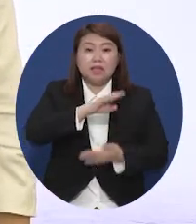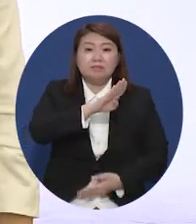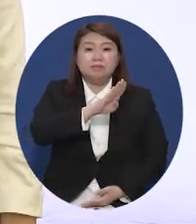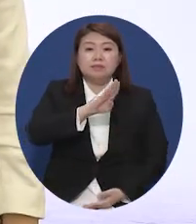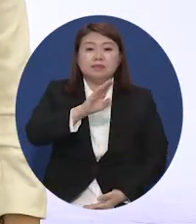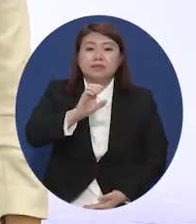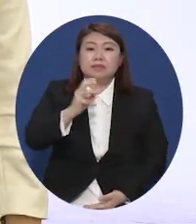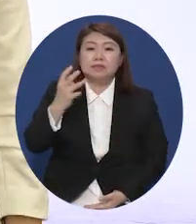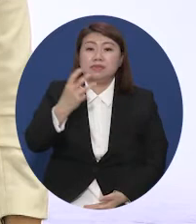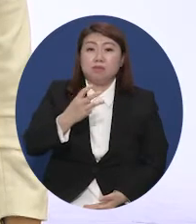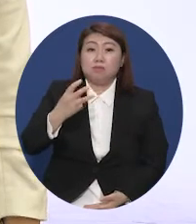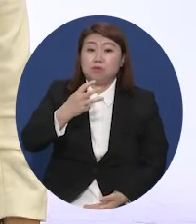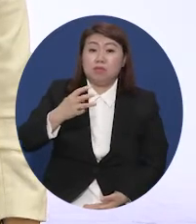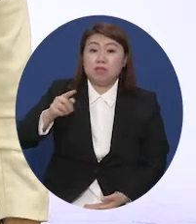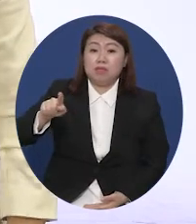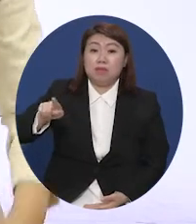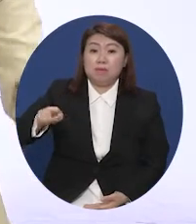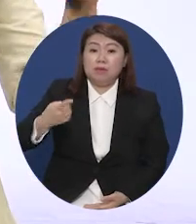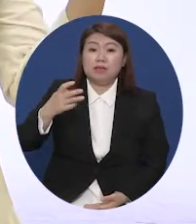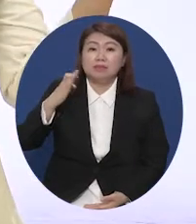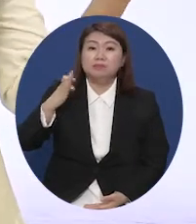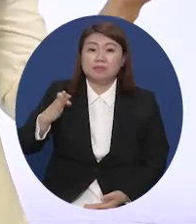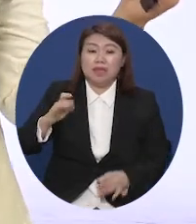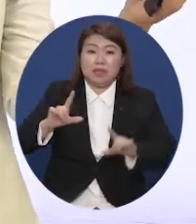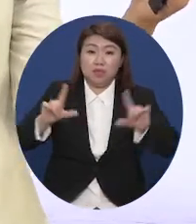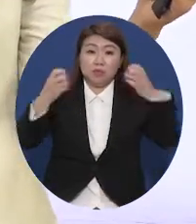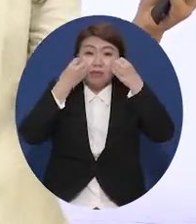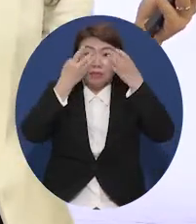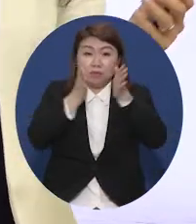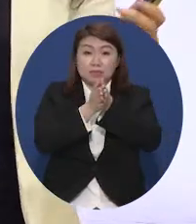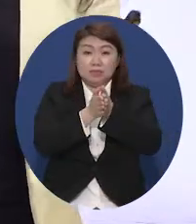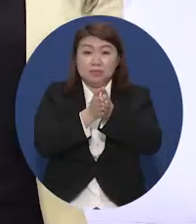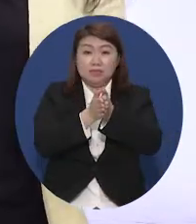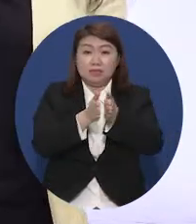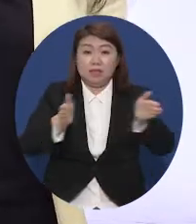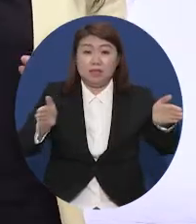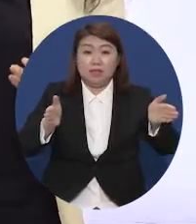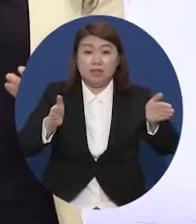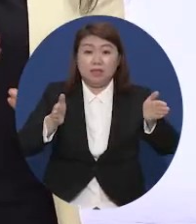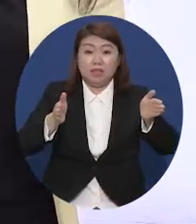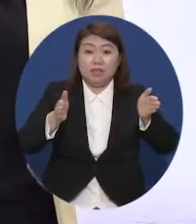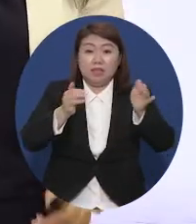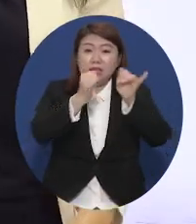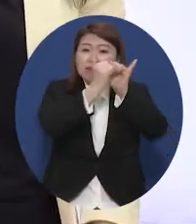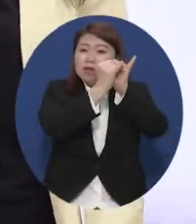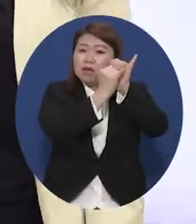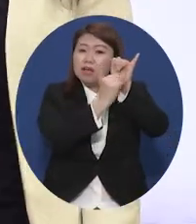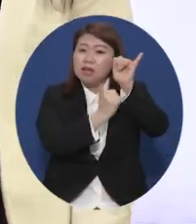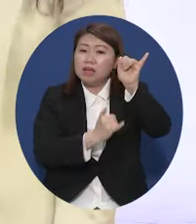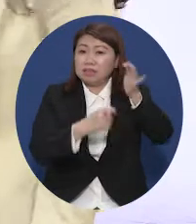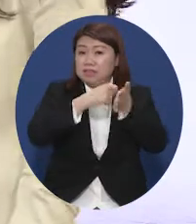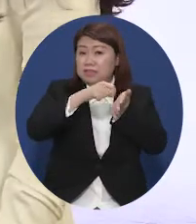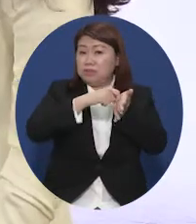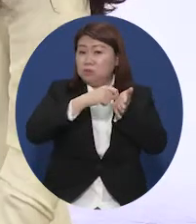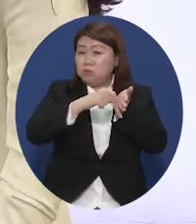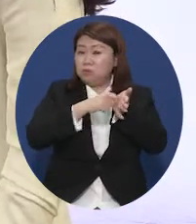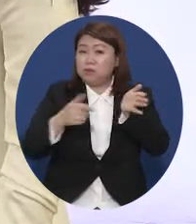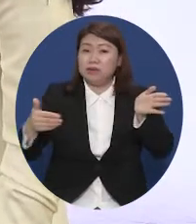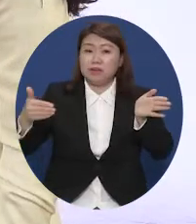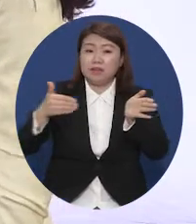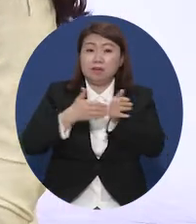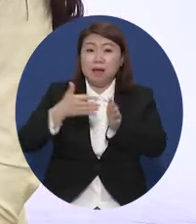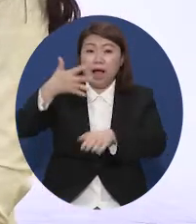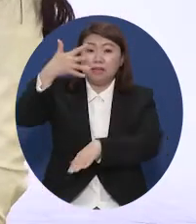기원전 BC 3114년에 새로운 시대가 열리고 그로부터 이뤄지는 역사적인 기록들이 기록이 되어